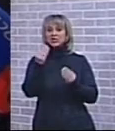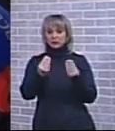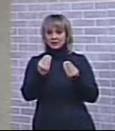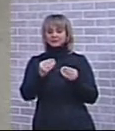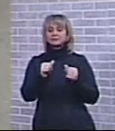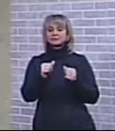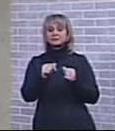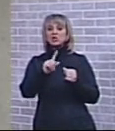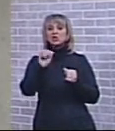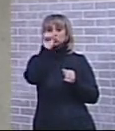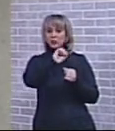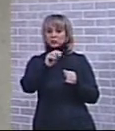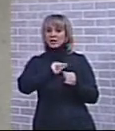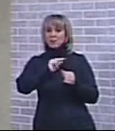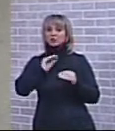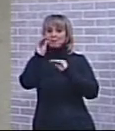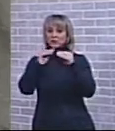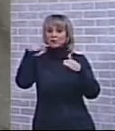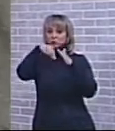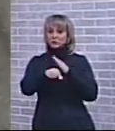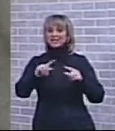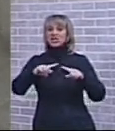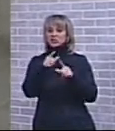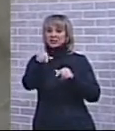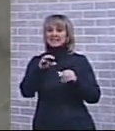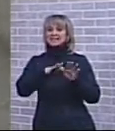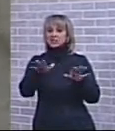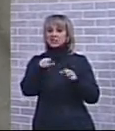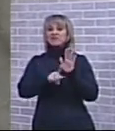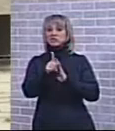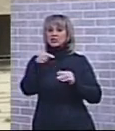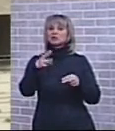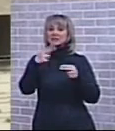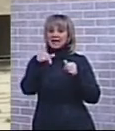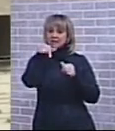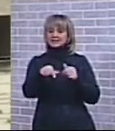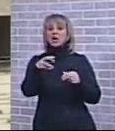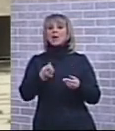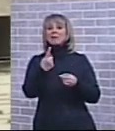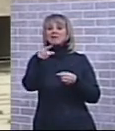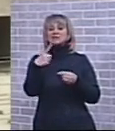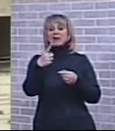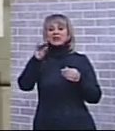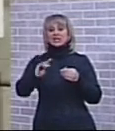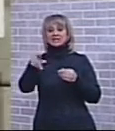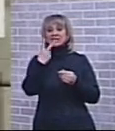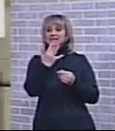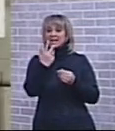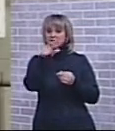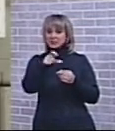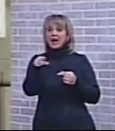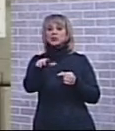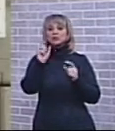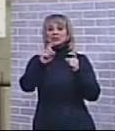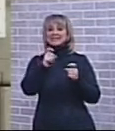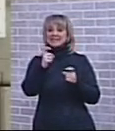игры. Штукатурные работы и монтаж внутренних инженерных сетей также вышли на финишную прямую. Уже появились первые кресла для зрителей. Они, кстати,